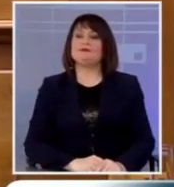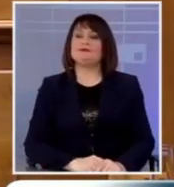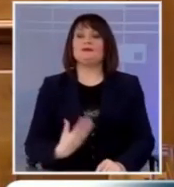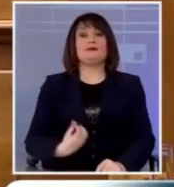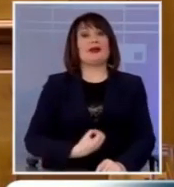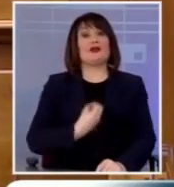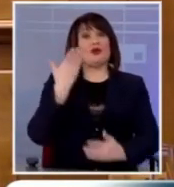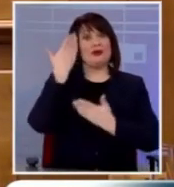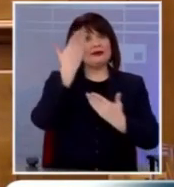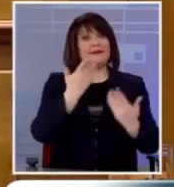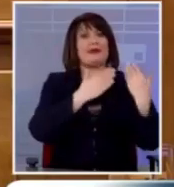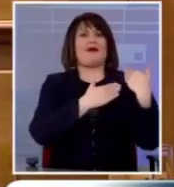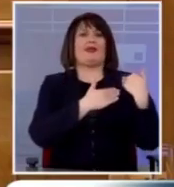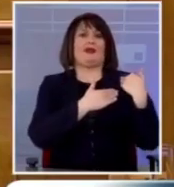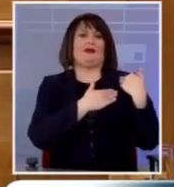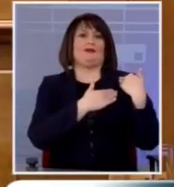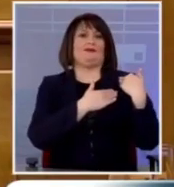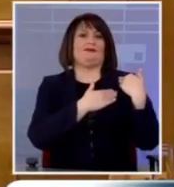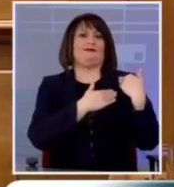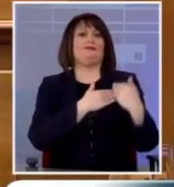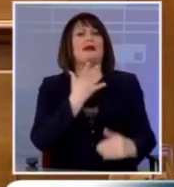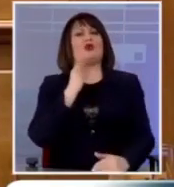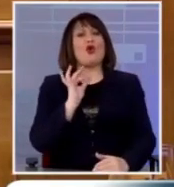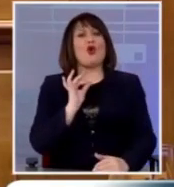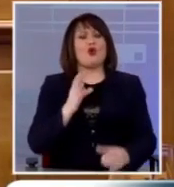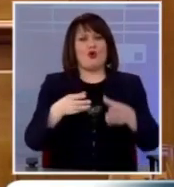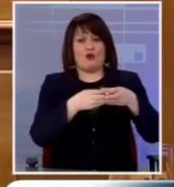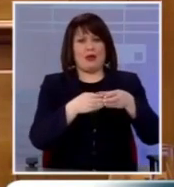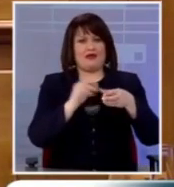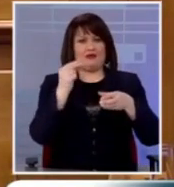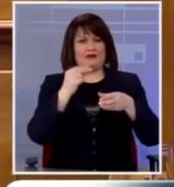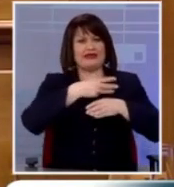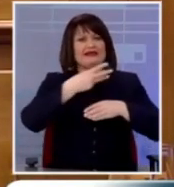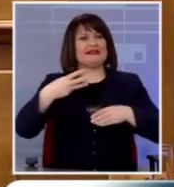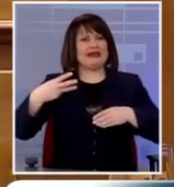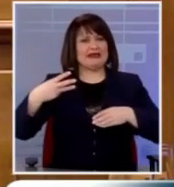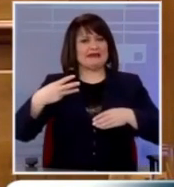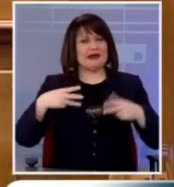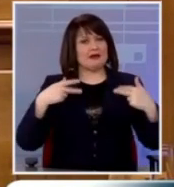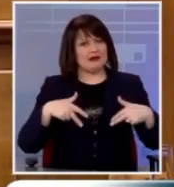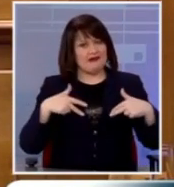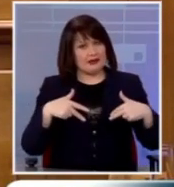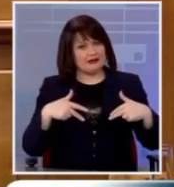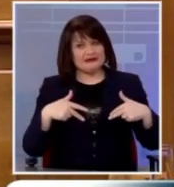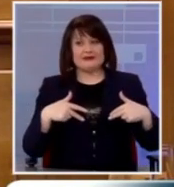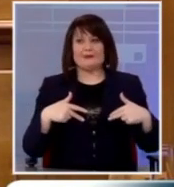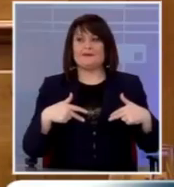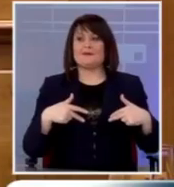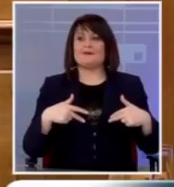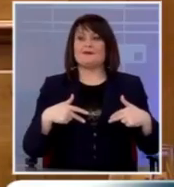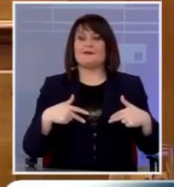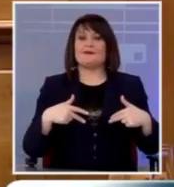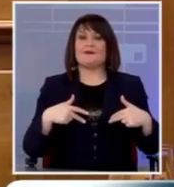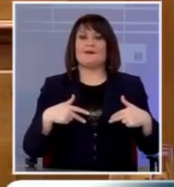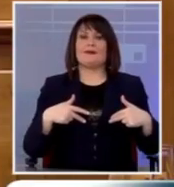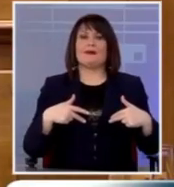Νιώθω τιμή και ευθύνη γιατί η κοινοβουλευτική ομάδα του ΣΥΡΙΖΑ και η κυβέρνηση με